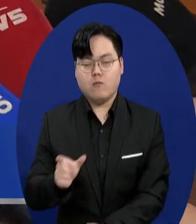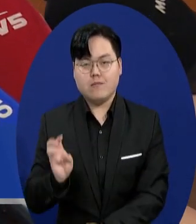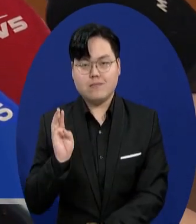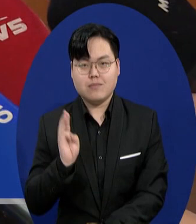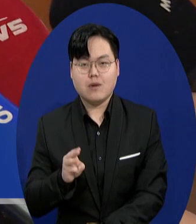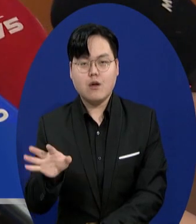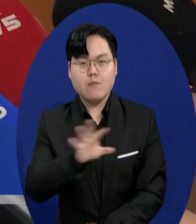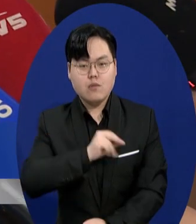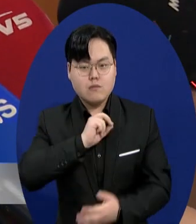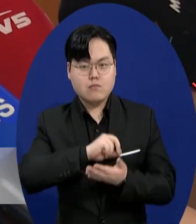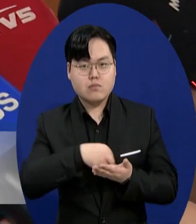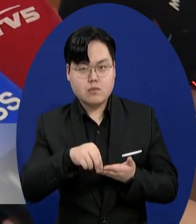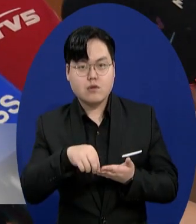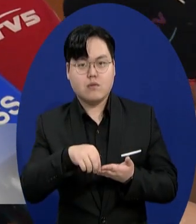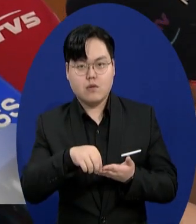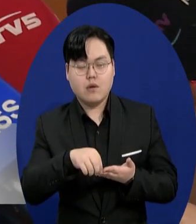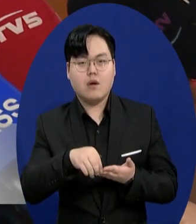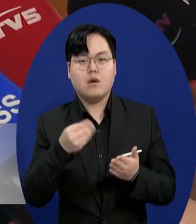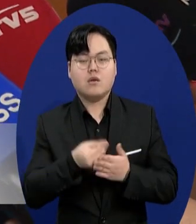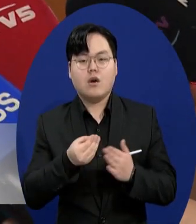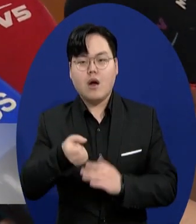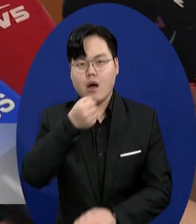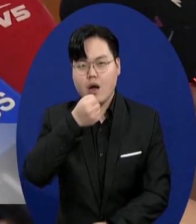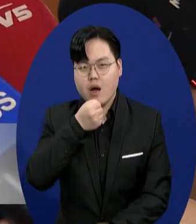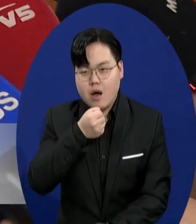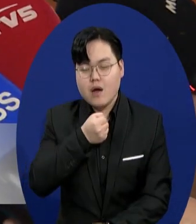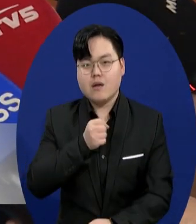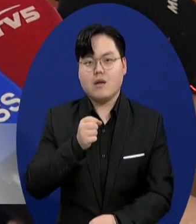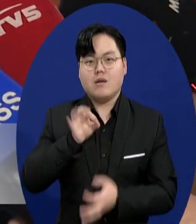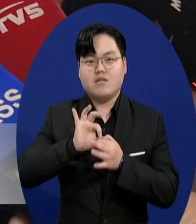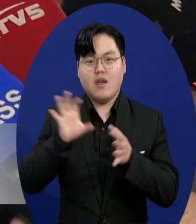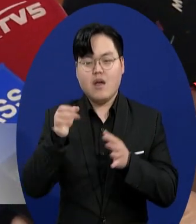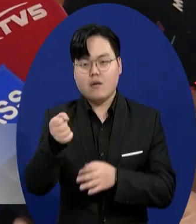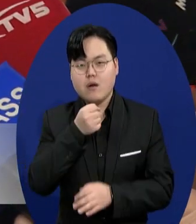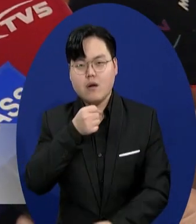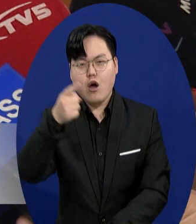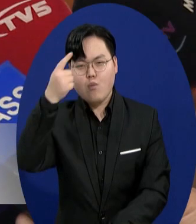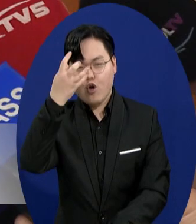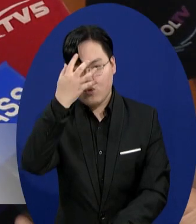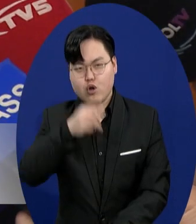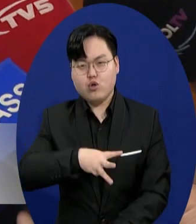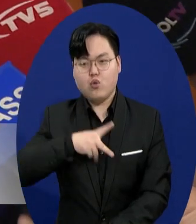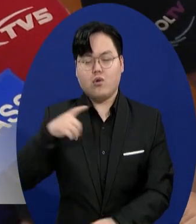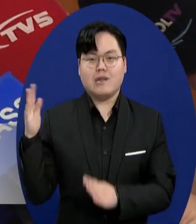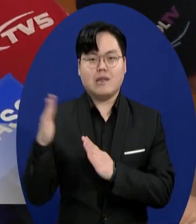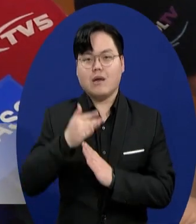Бидний үзэгний үзвэр хөдөлж, алтан микрофон асхвэрж Монголын төрийн түүх